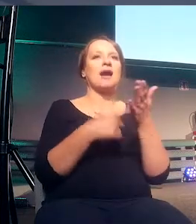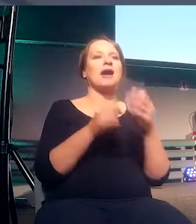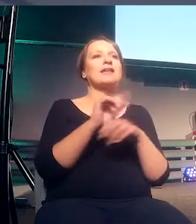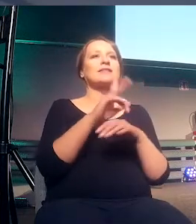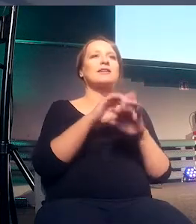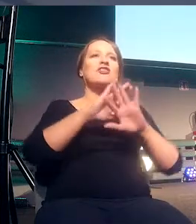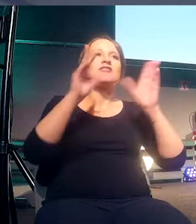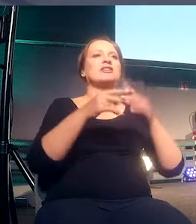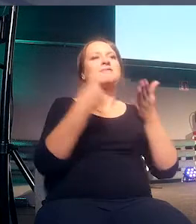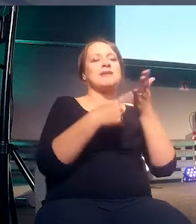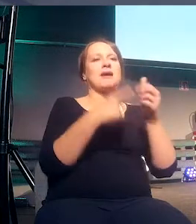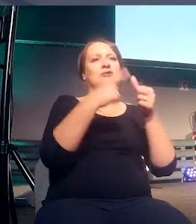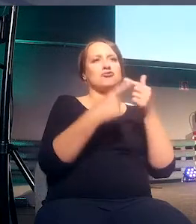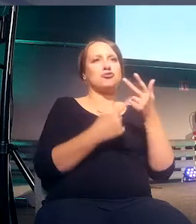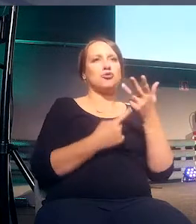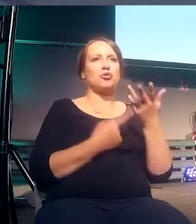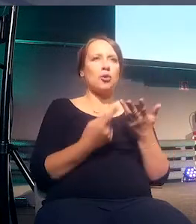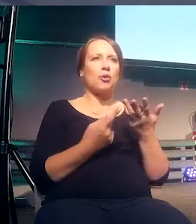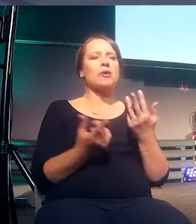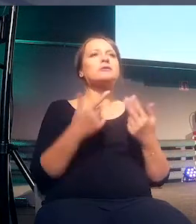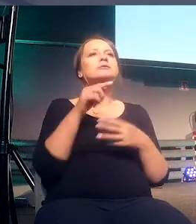dookoła, wydaje się to być całkowicie